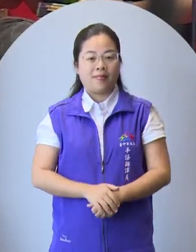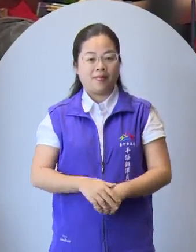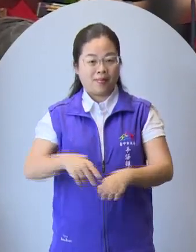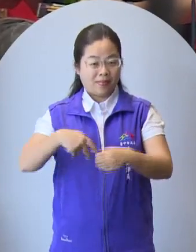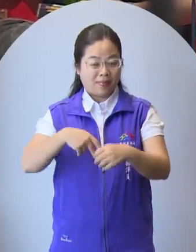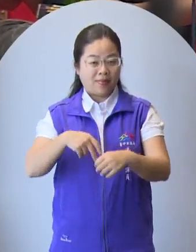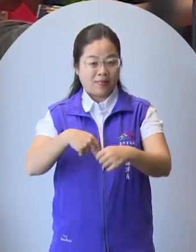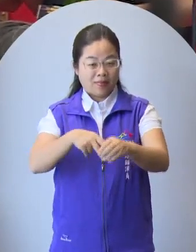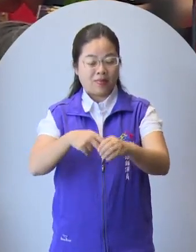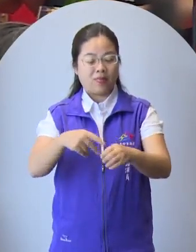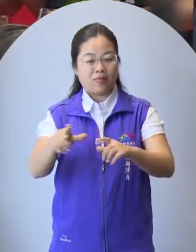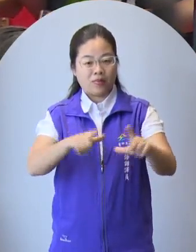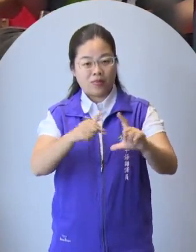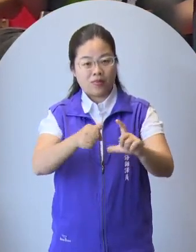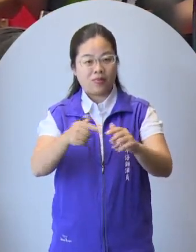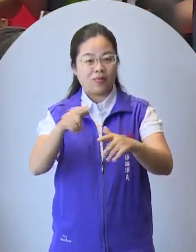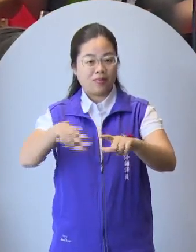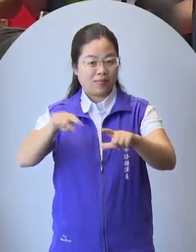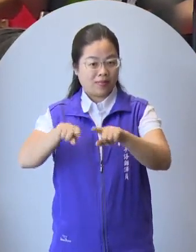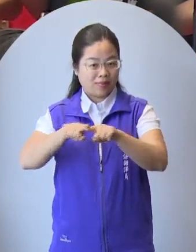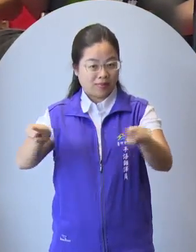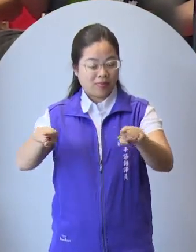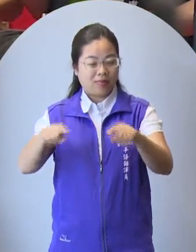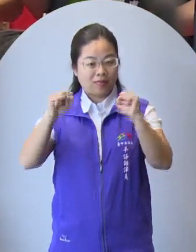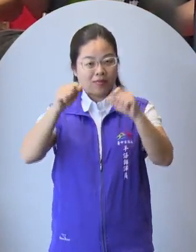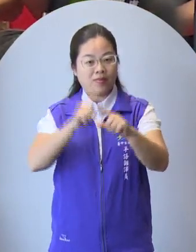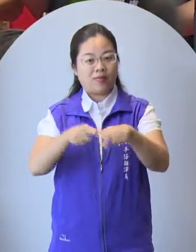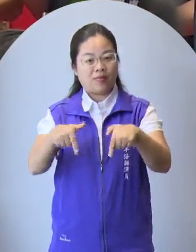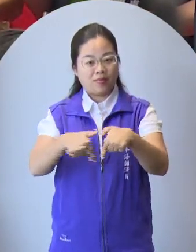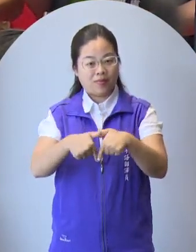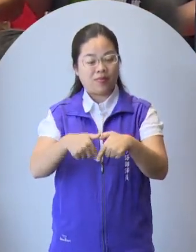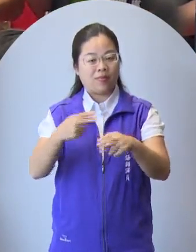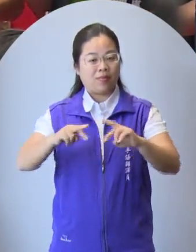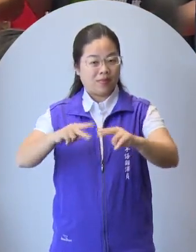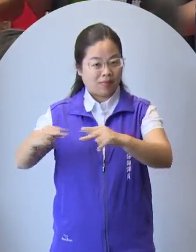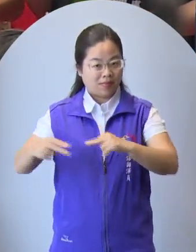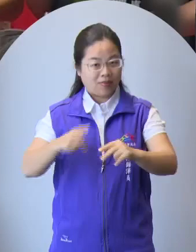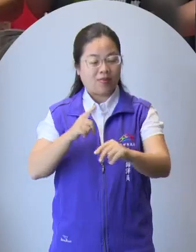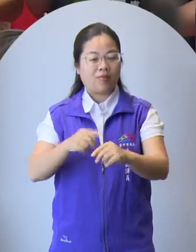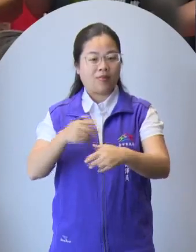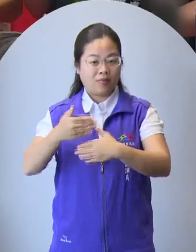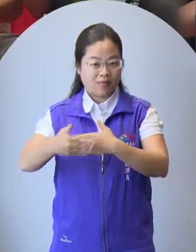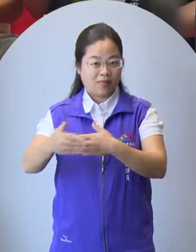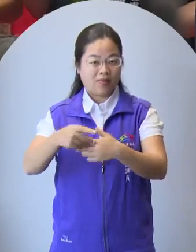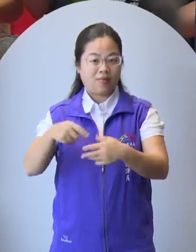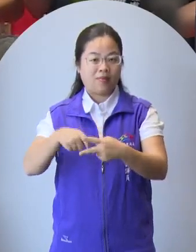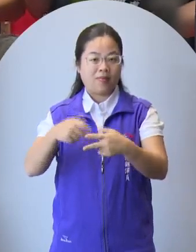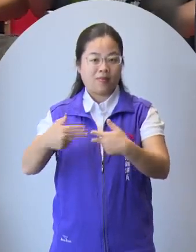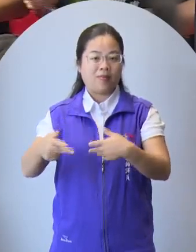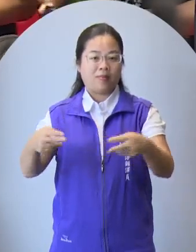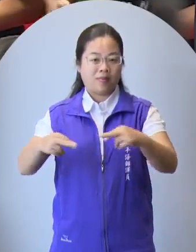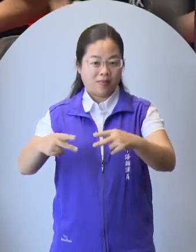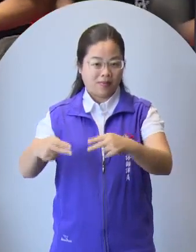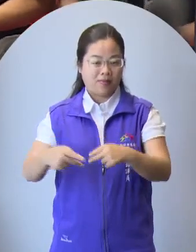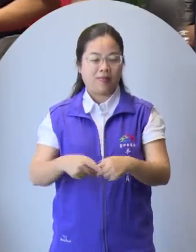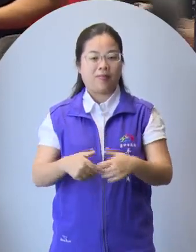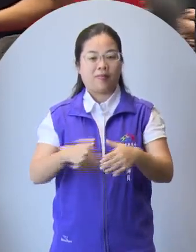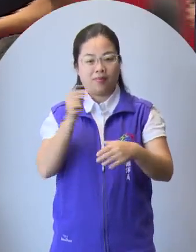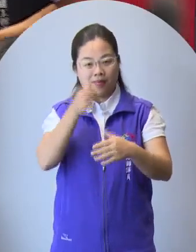球园区太平运动中心卓越奖、牛埔桥改建工程特别奖。